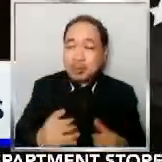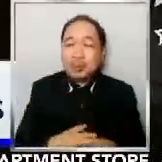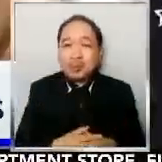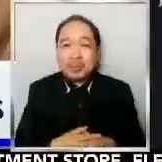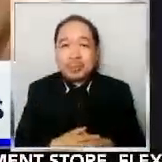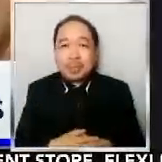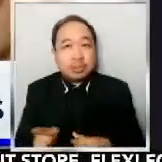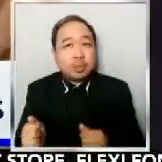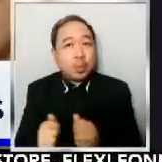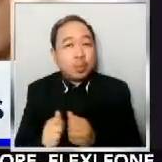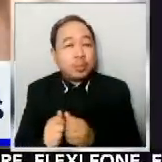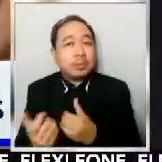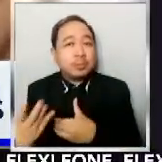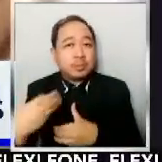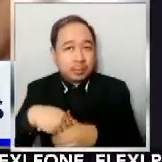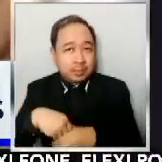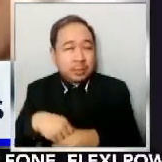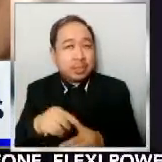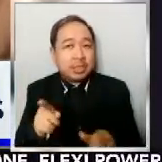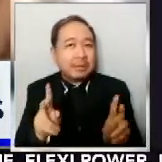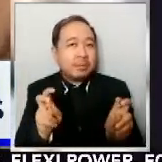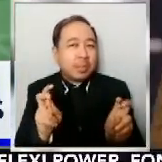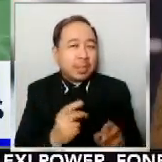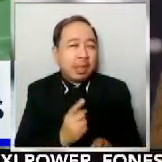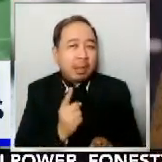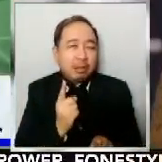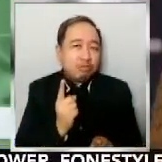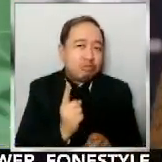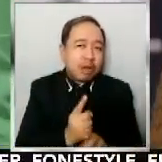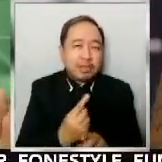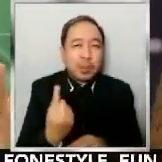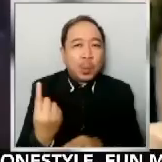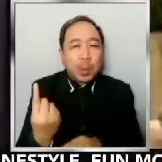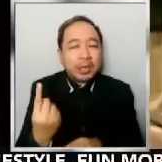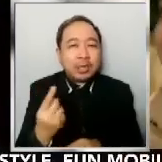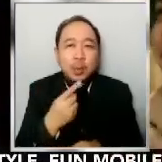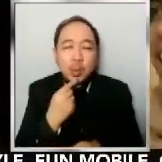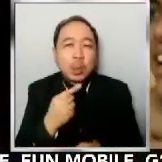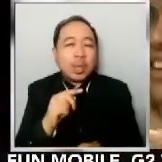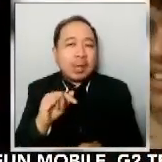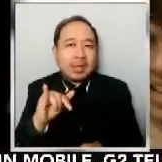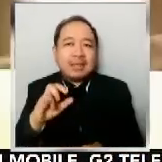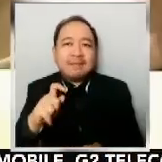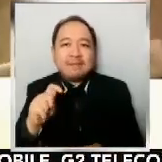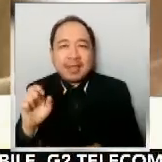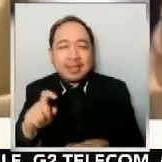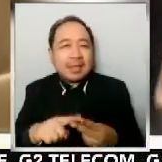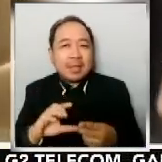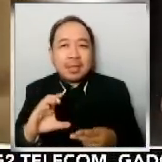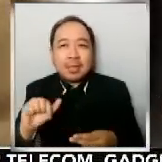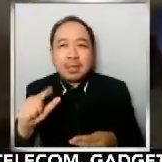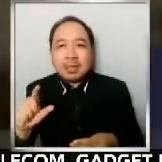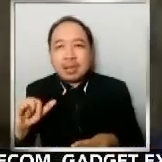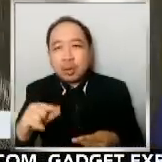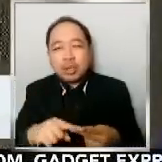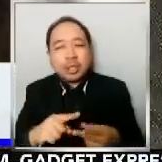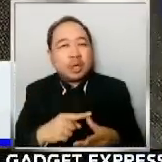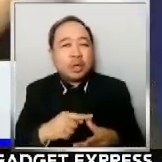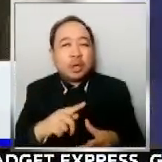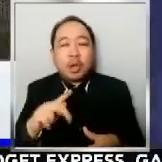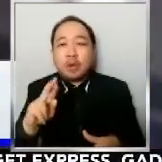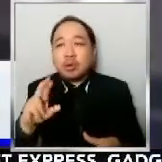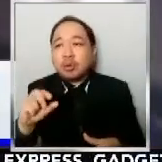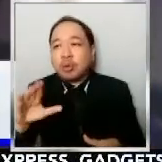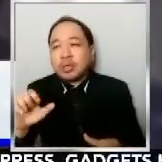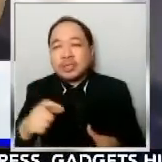sa cast ng The Right One sina Yvette Sanchez, Kaloy Tingkungko, Royce Cabrera, Cocoy De Santos, Mon